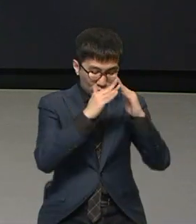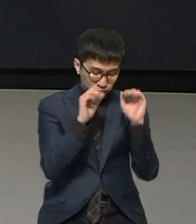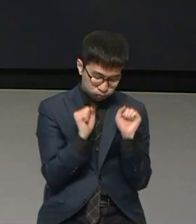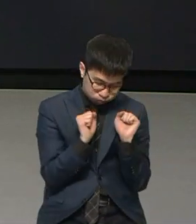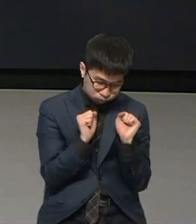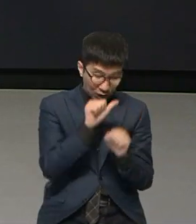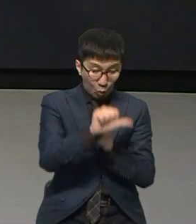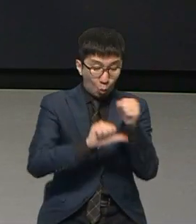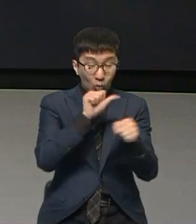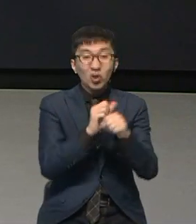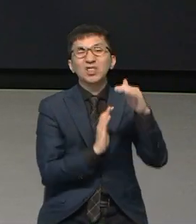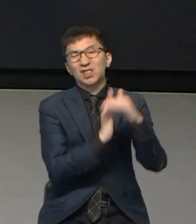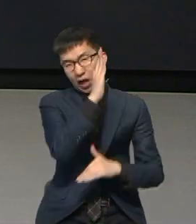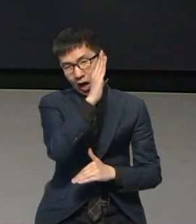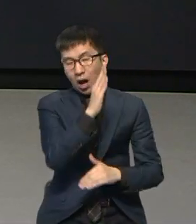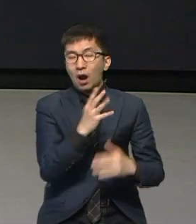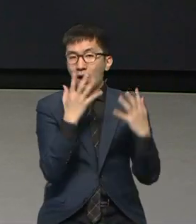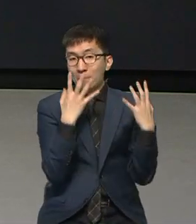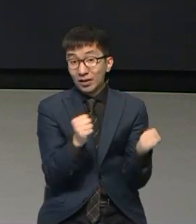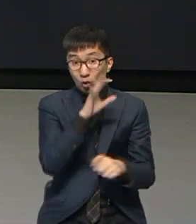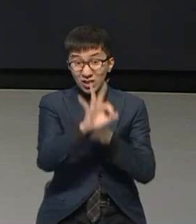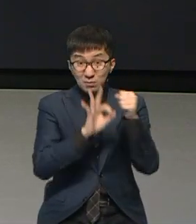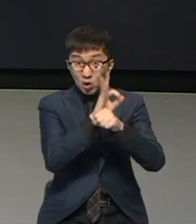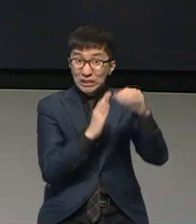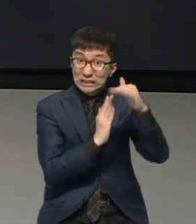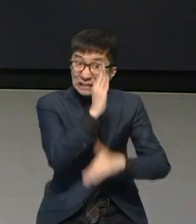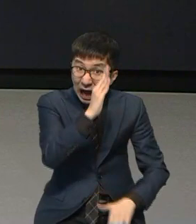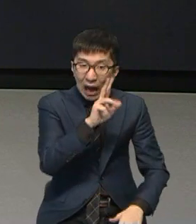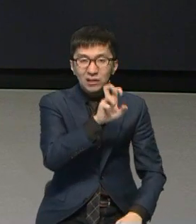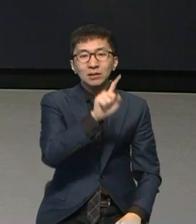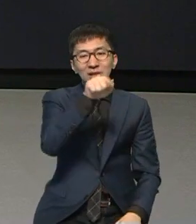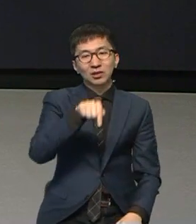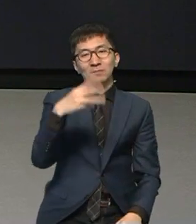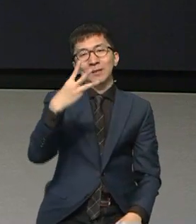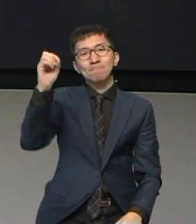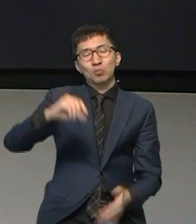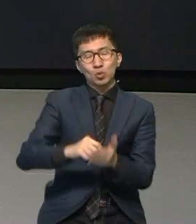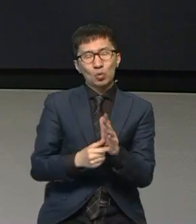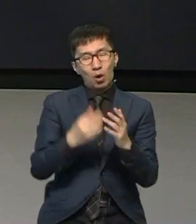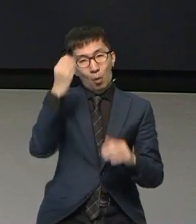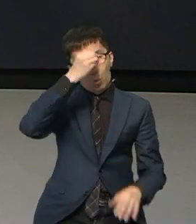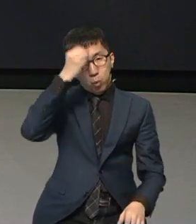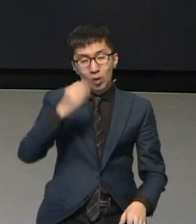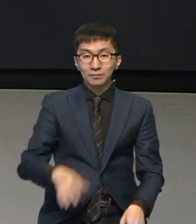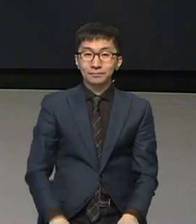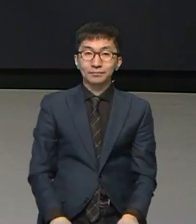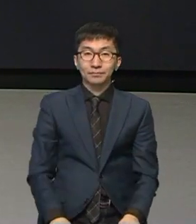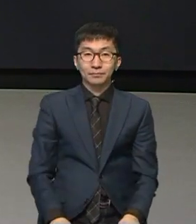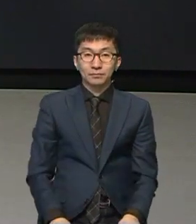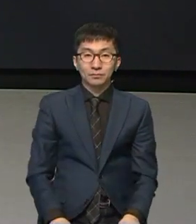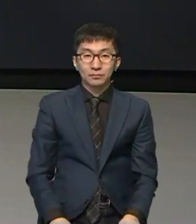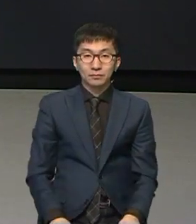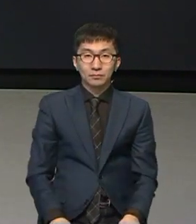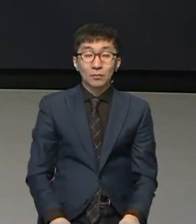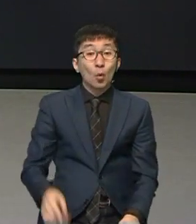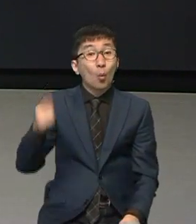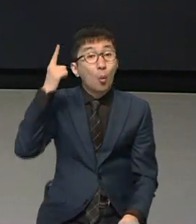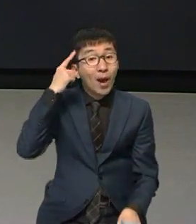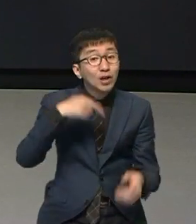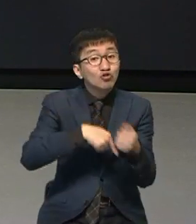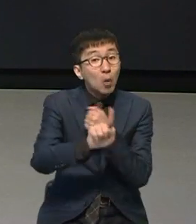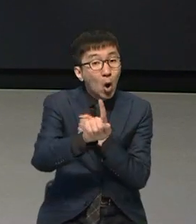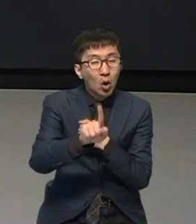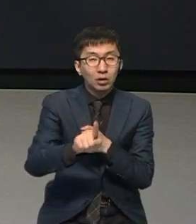지 5년이 넘었고 10년 이상인 경우도 21.3%였습니다. 고립 은둔 계기는